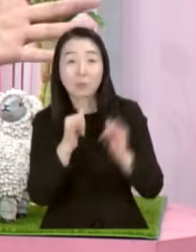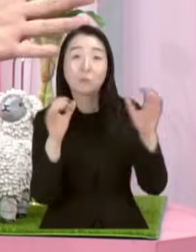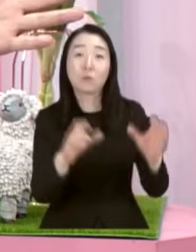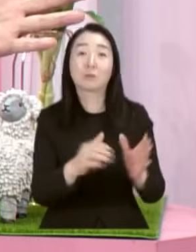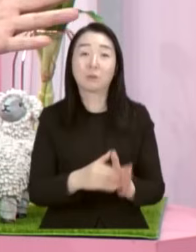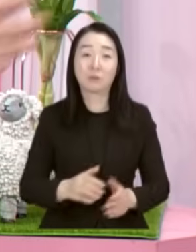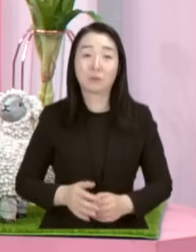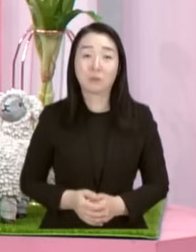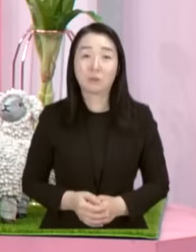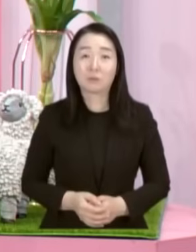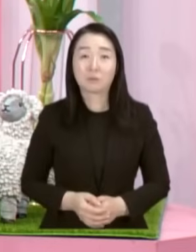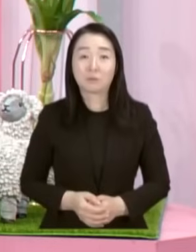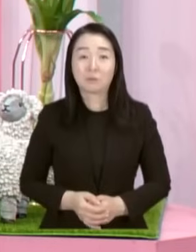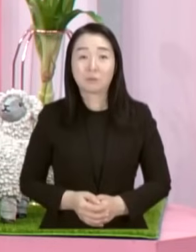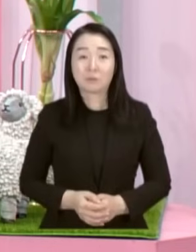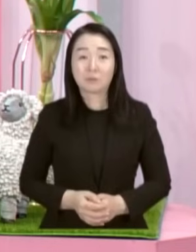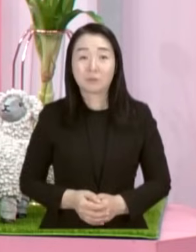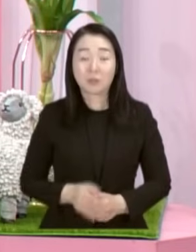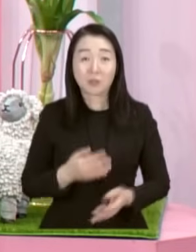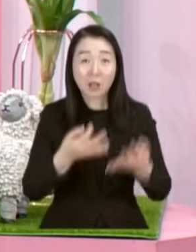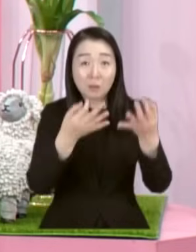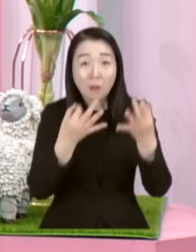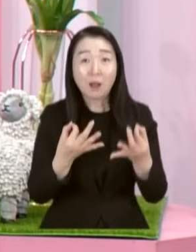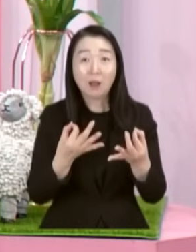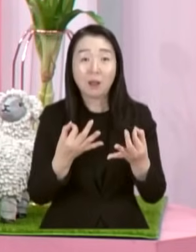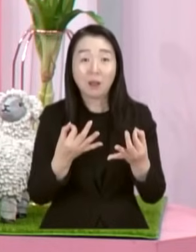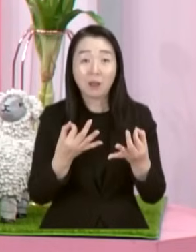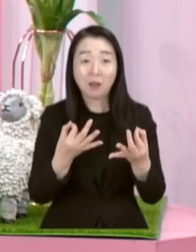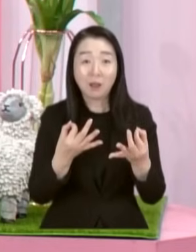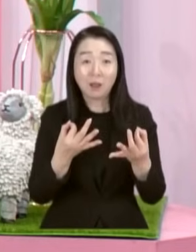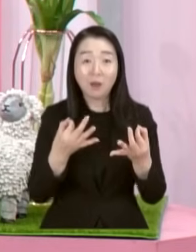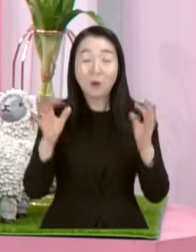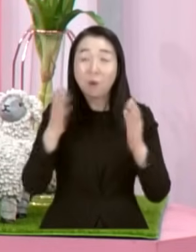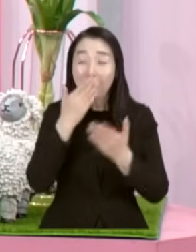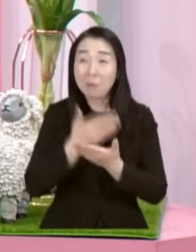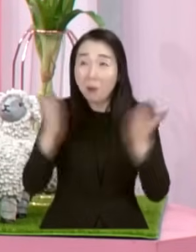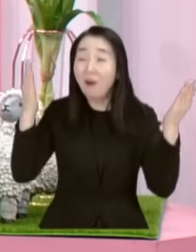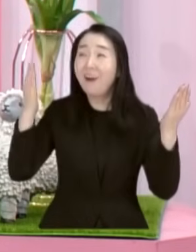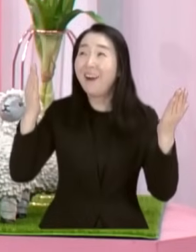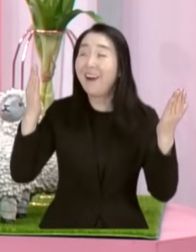모여 있어. 나를 보더니 일제히 그냥 어 바보